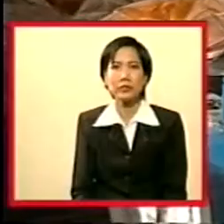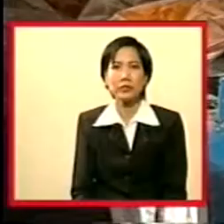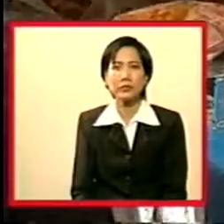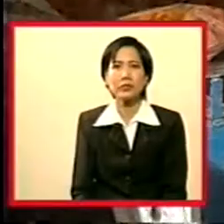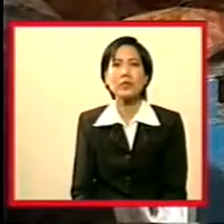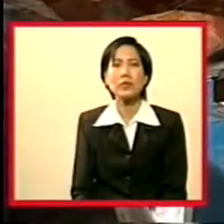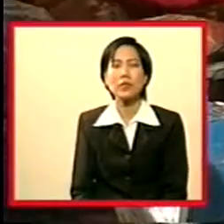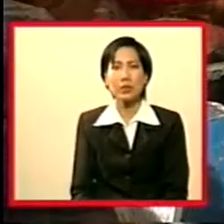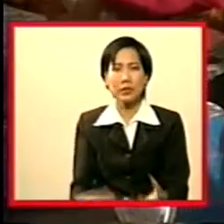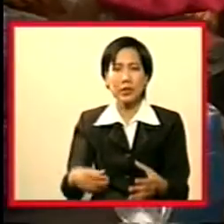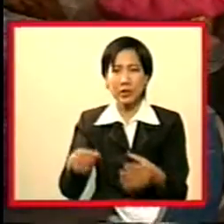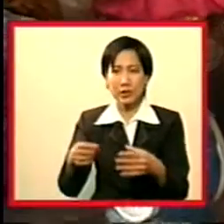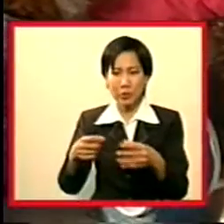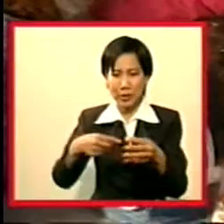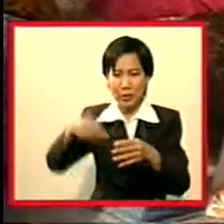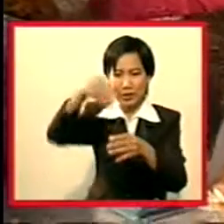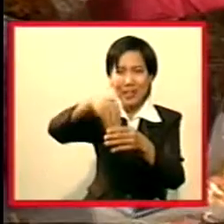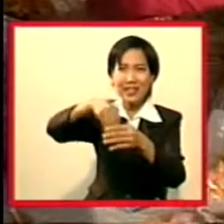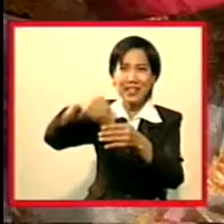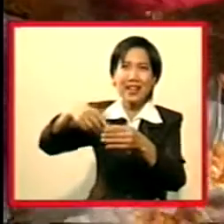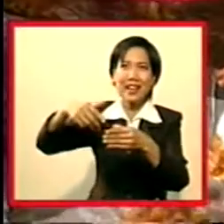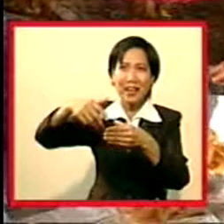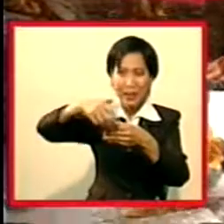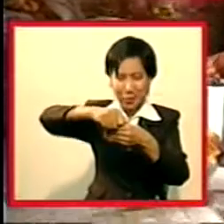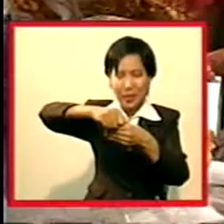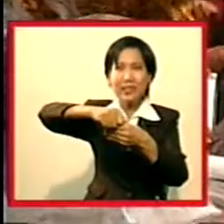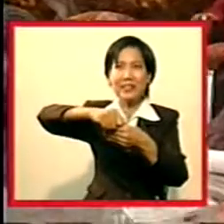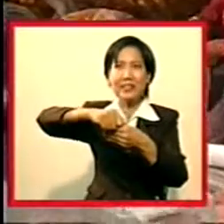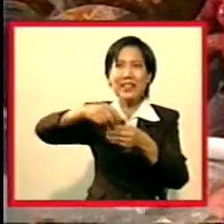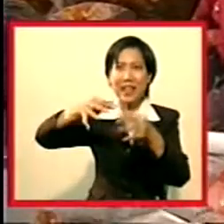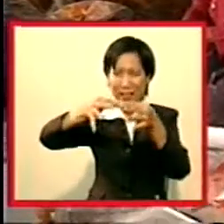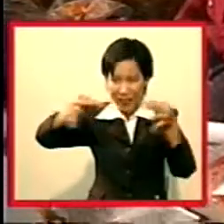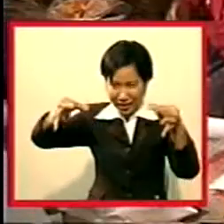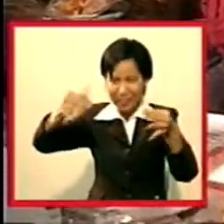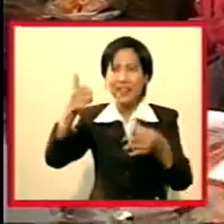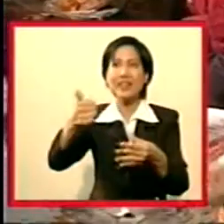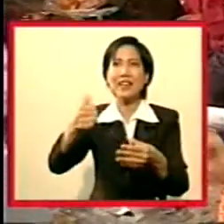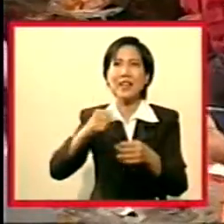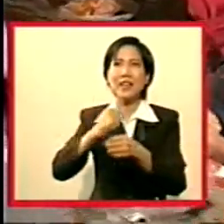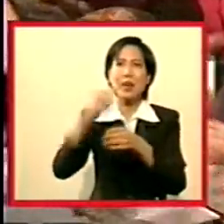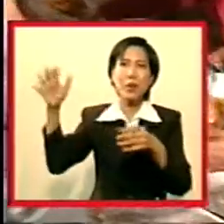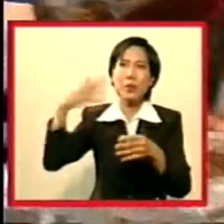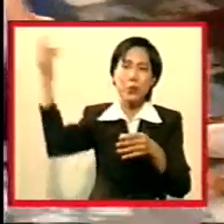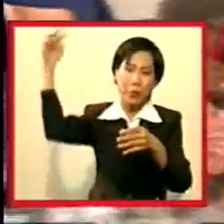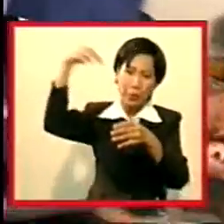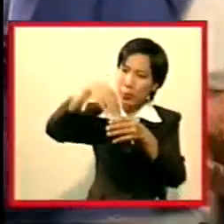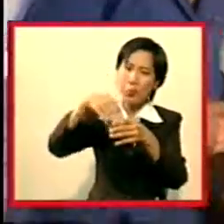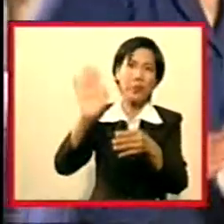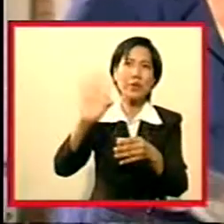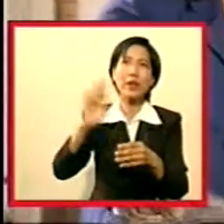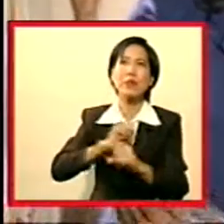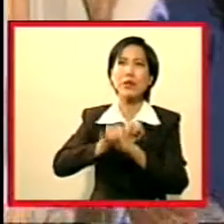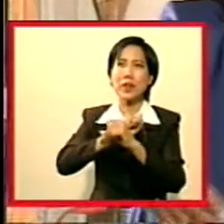คราวนี้ก็จะนำมาบรรจุในถุงปิดปากถุงให้ดีนะครับป้องกันไม่ให้อากาศเข้าออกได้ซึ่งอาจจ